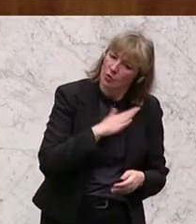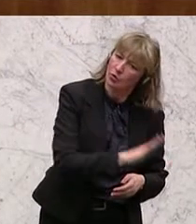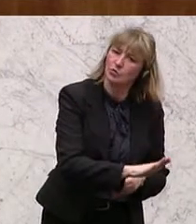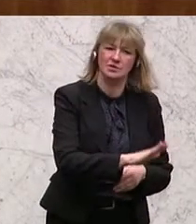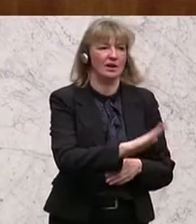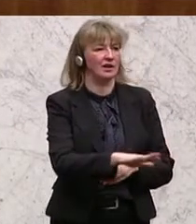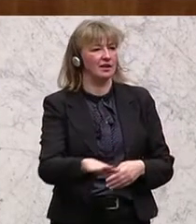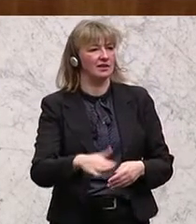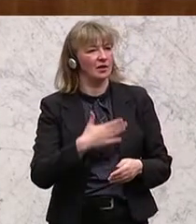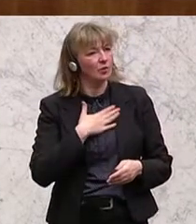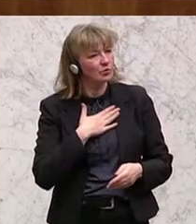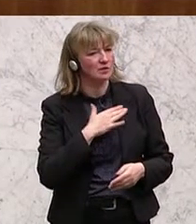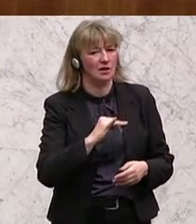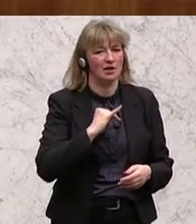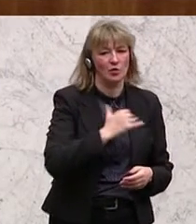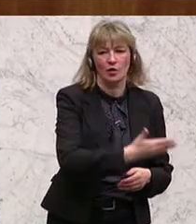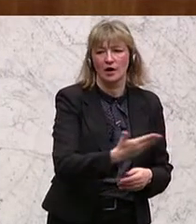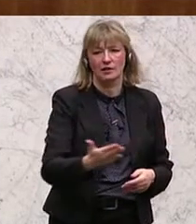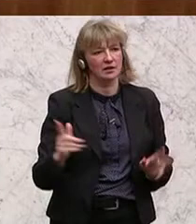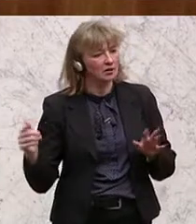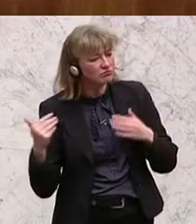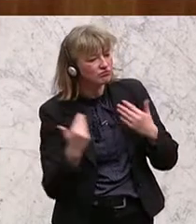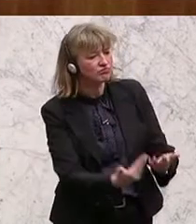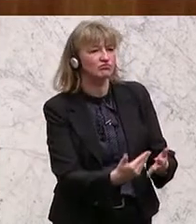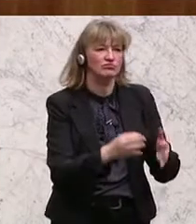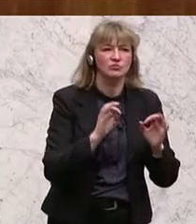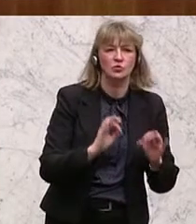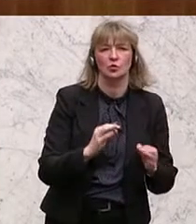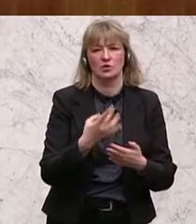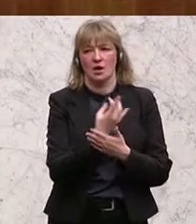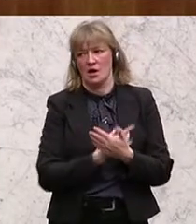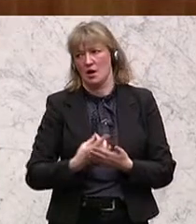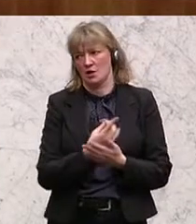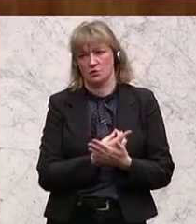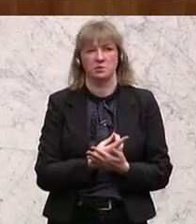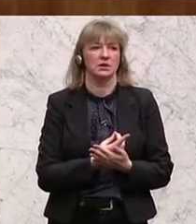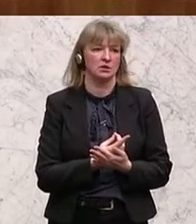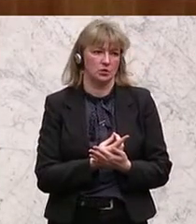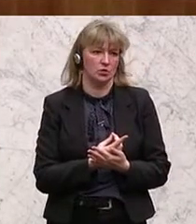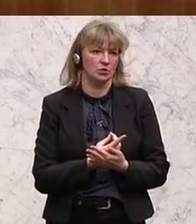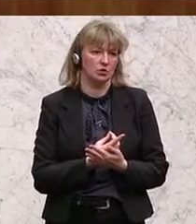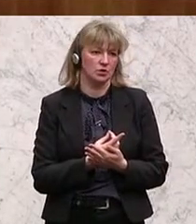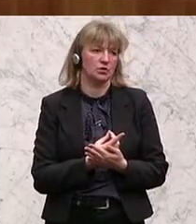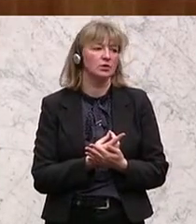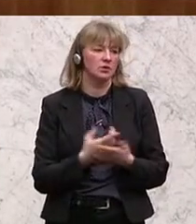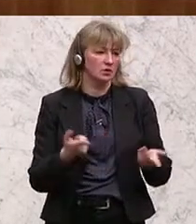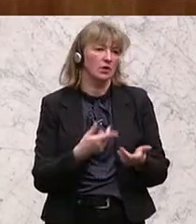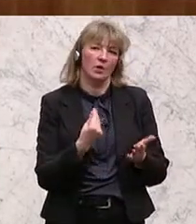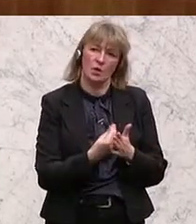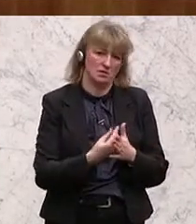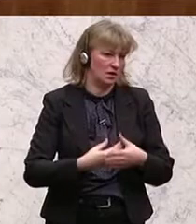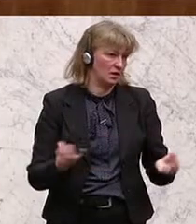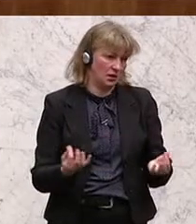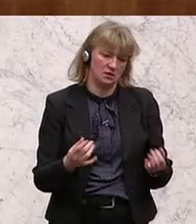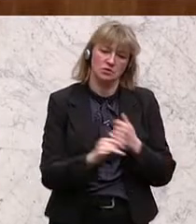in unsere Jugendlichen, die zur Verfügungstellung einer guten Ausbildung, die eben nichts kostet,